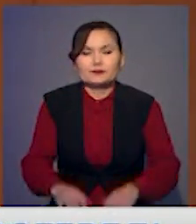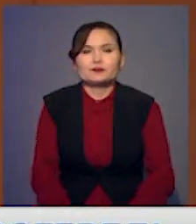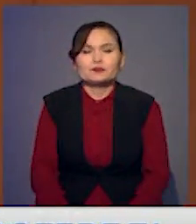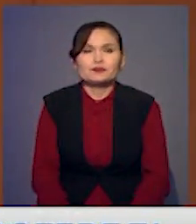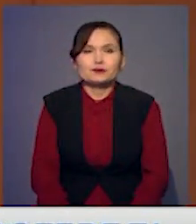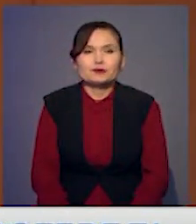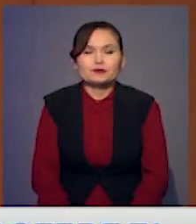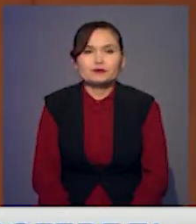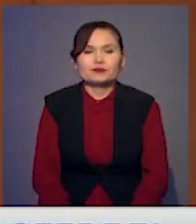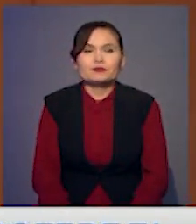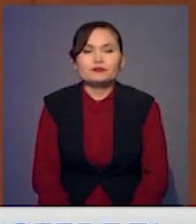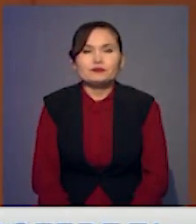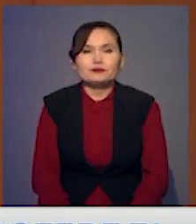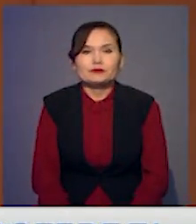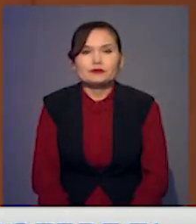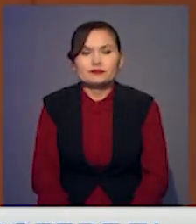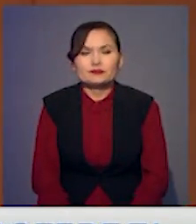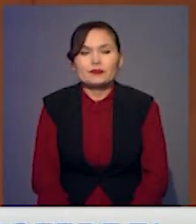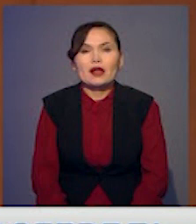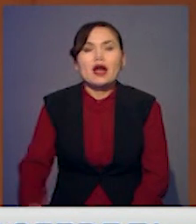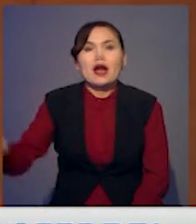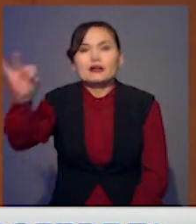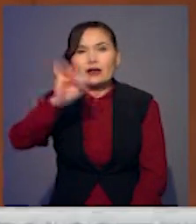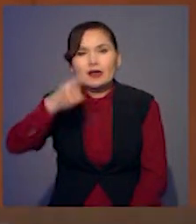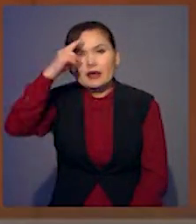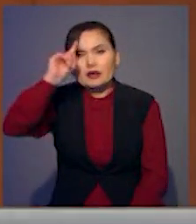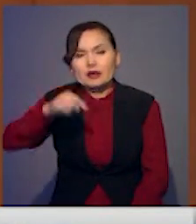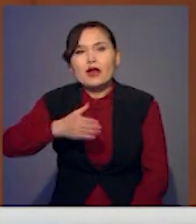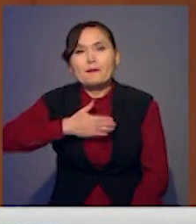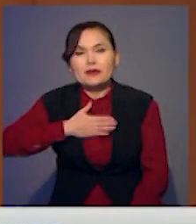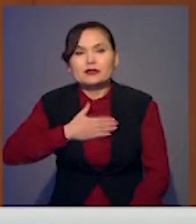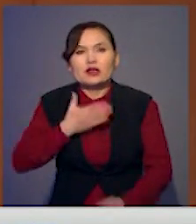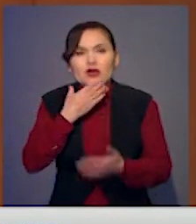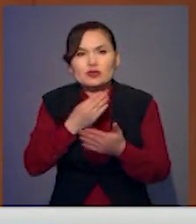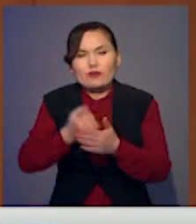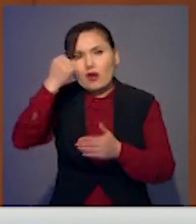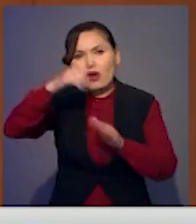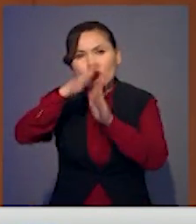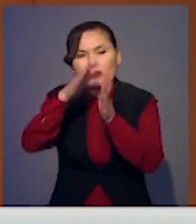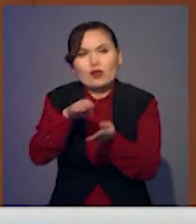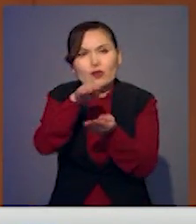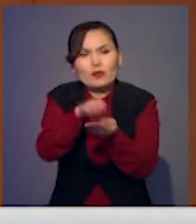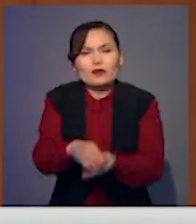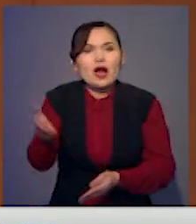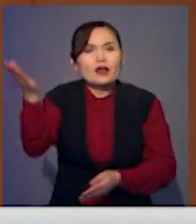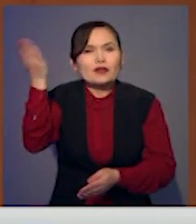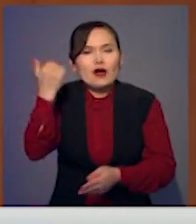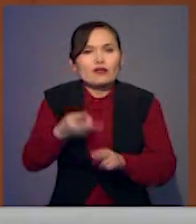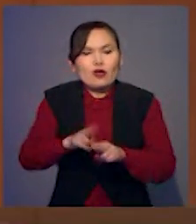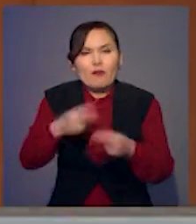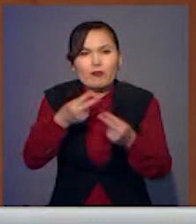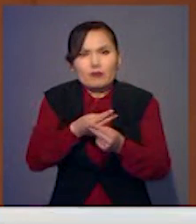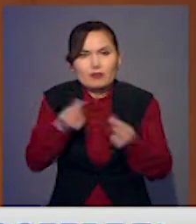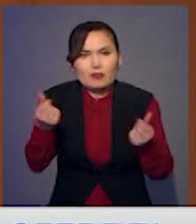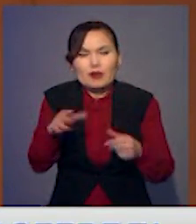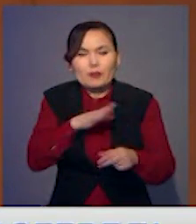Мы знаем это в нашей истории. У нас тарихтан белгілі, біздің қорғандарымыз ресми түрде тоналды. Шынын айтқанда, қазірде бұл